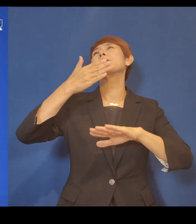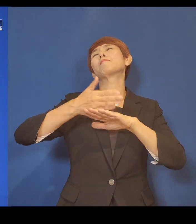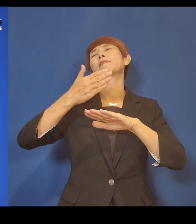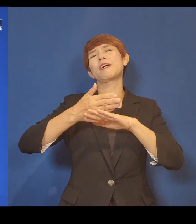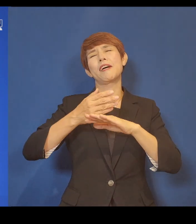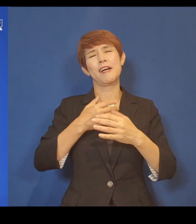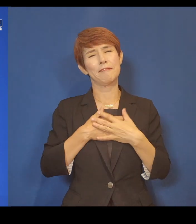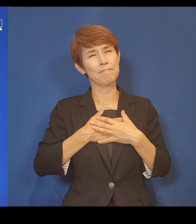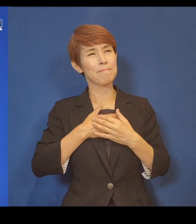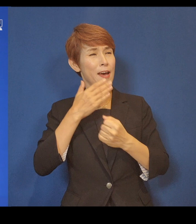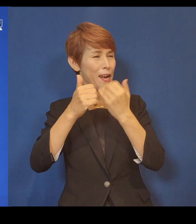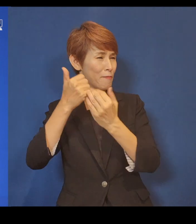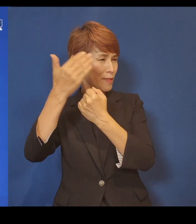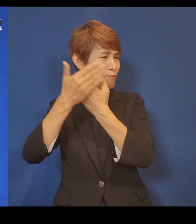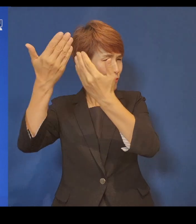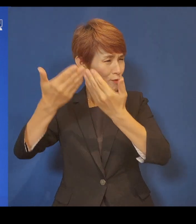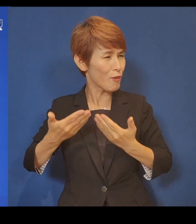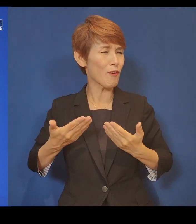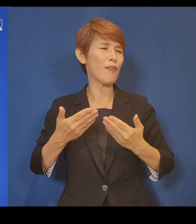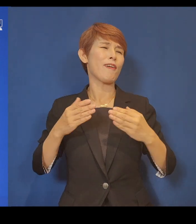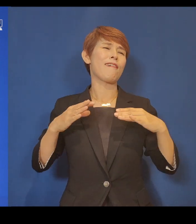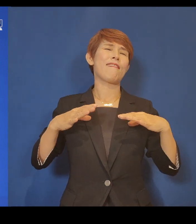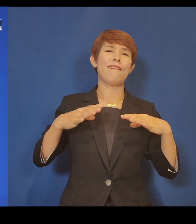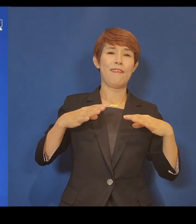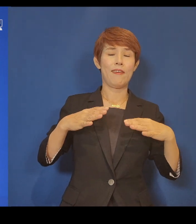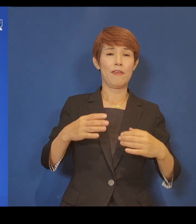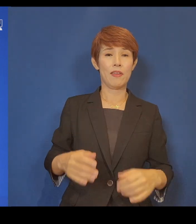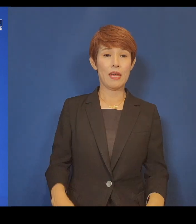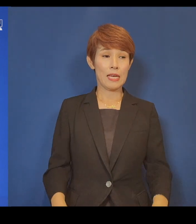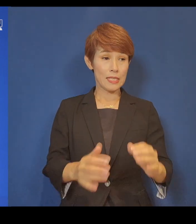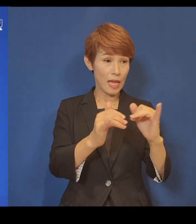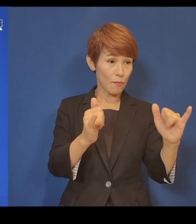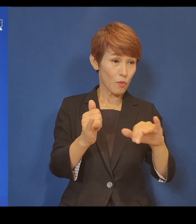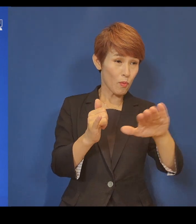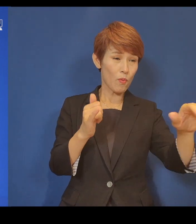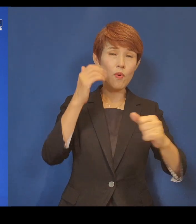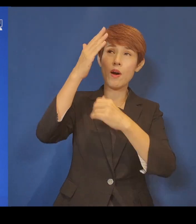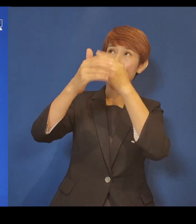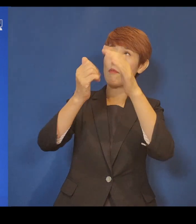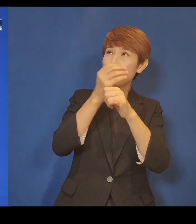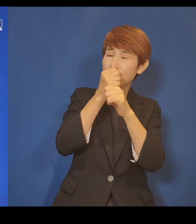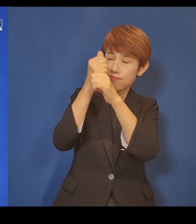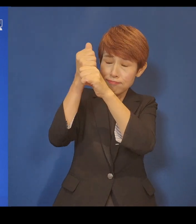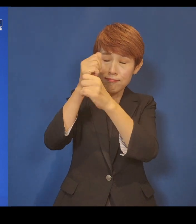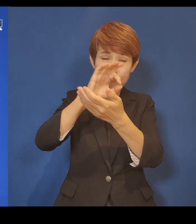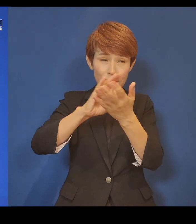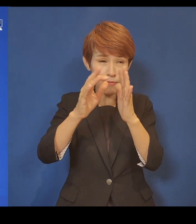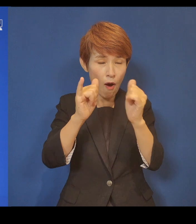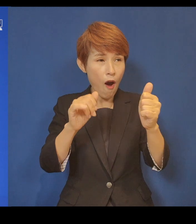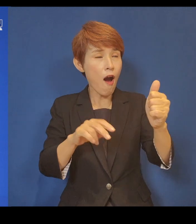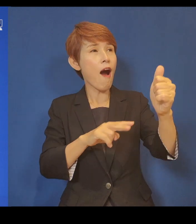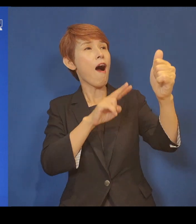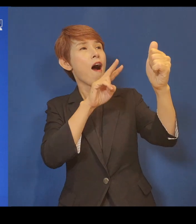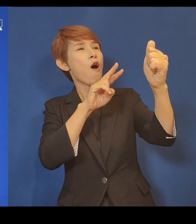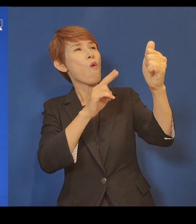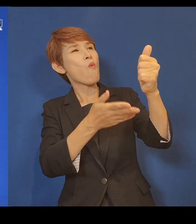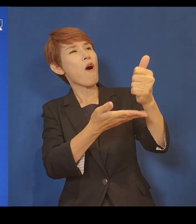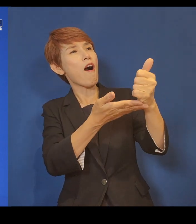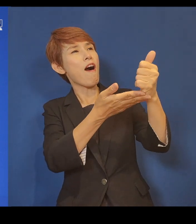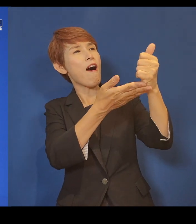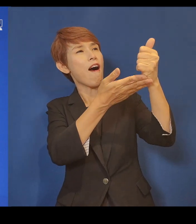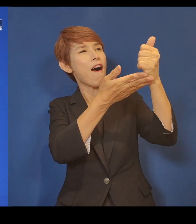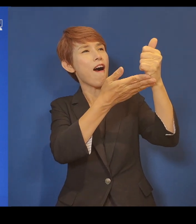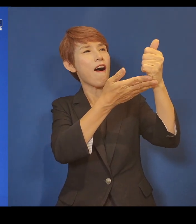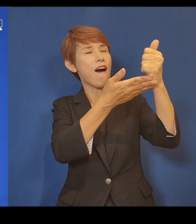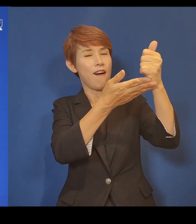살아요. 그리고 사람들도요, 그렇게 하나님의 손에 붙들려 쓰임받은 종들을 얼마나 우러러보고